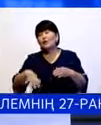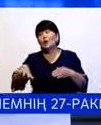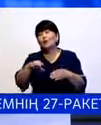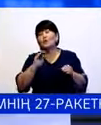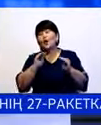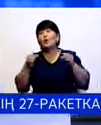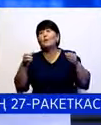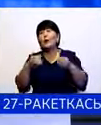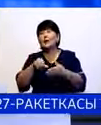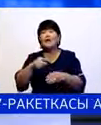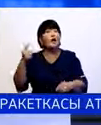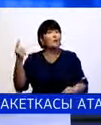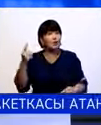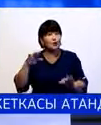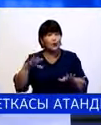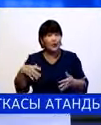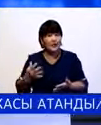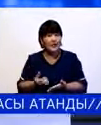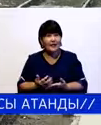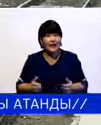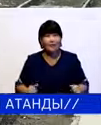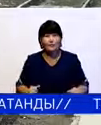kuramalar arasında birinci orında elendi.